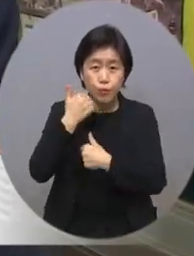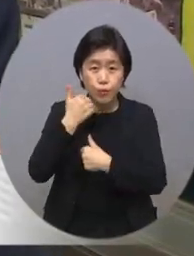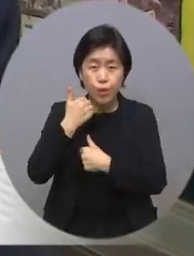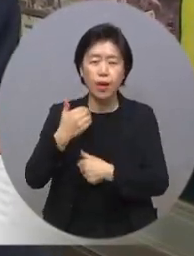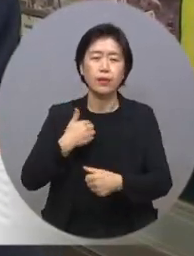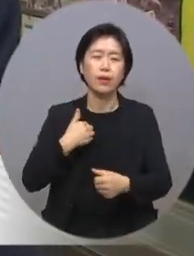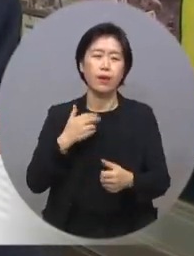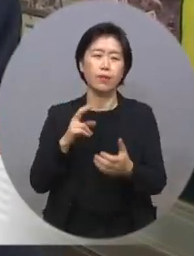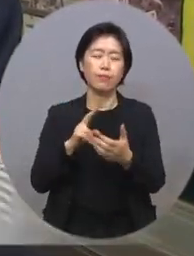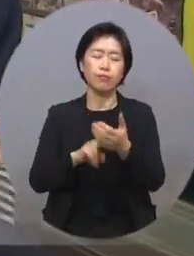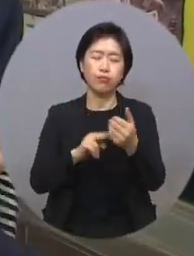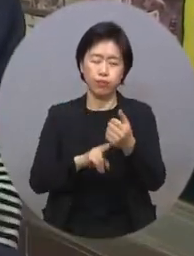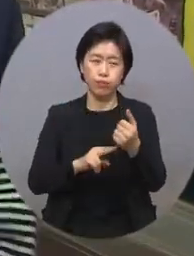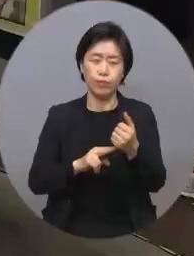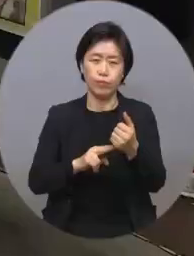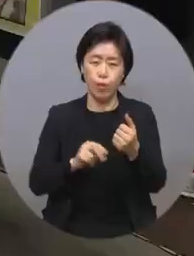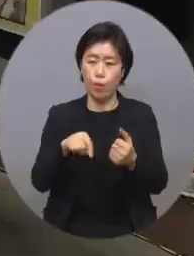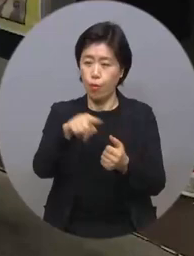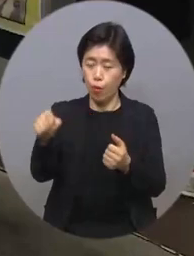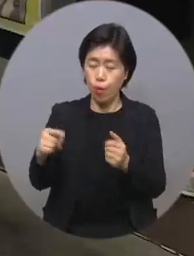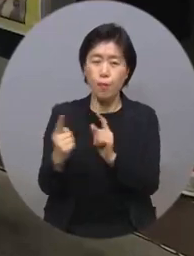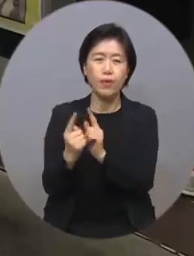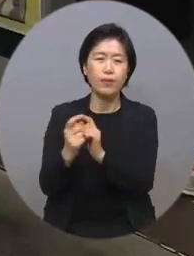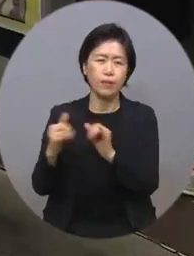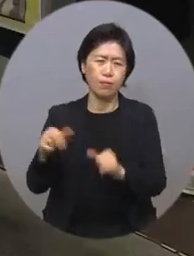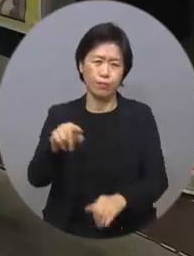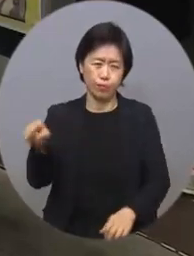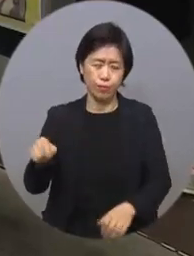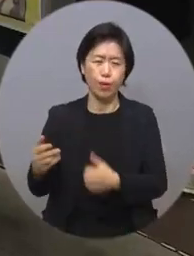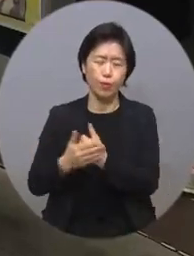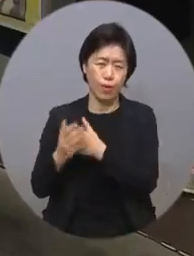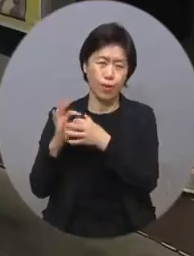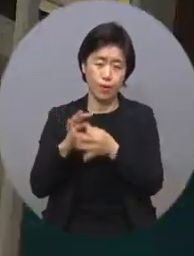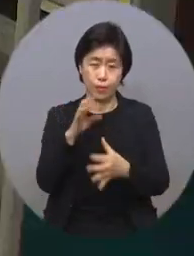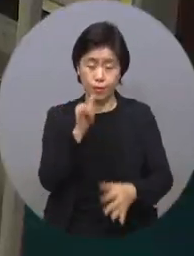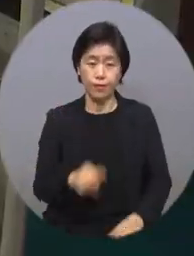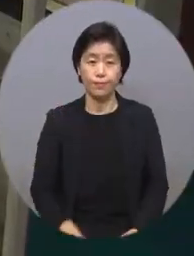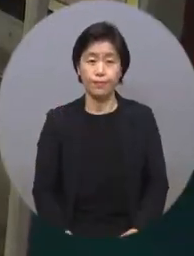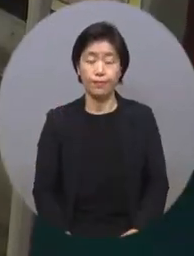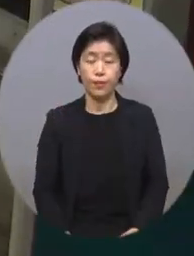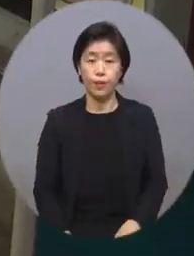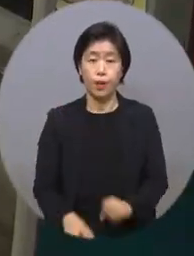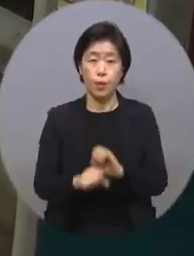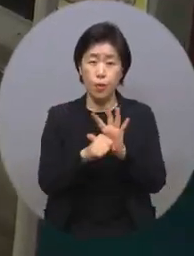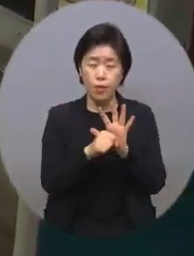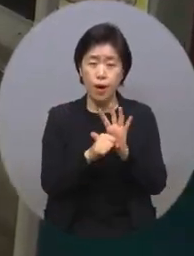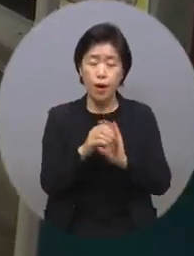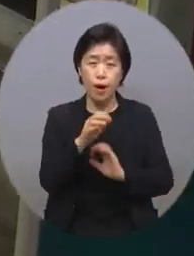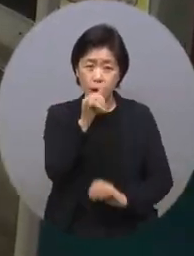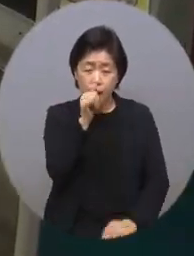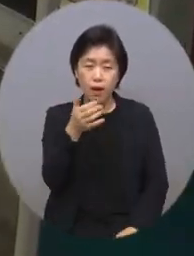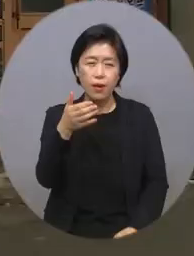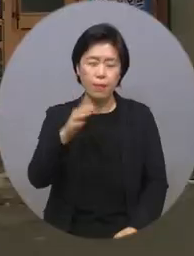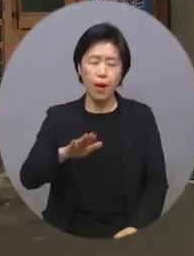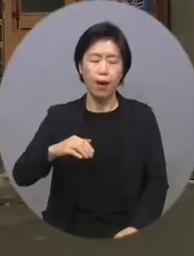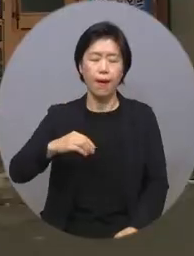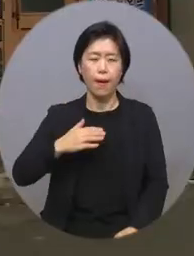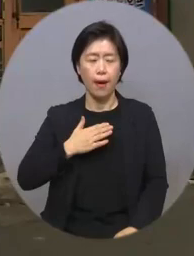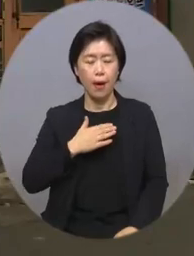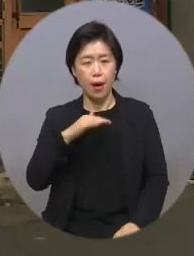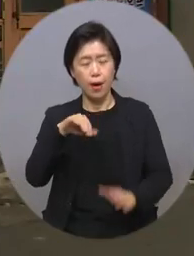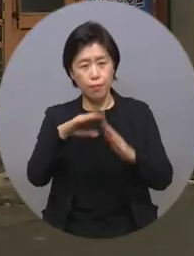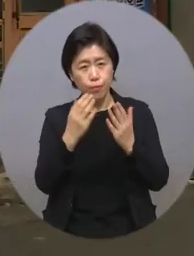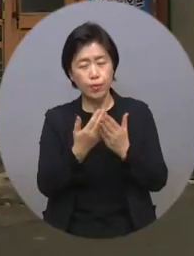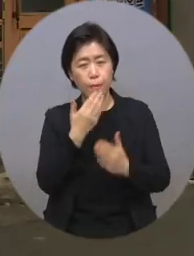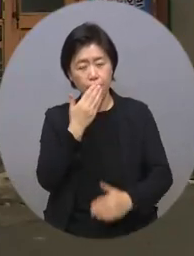그렇게 해서 후원하고 있는 거예요 코로 날 구로 어려운 상황 속에서도 자신이 할 수 있는 작은 나눔을 실천하는 숨은